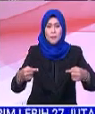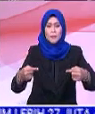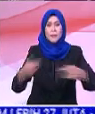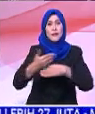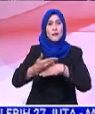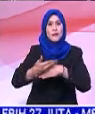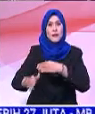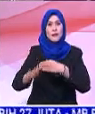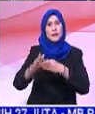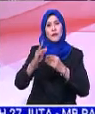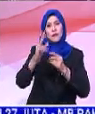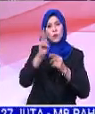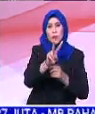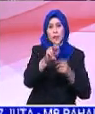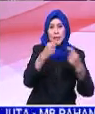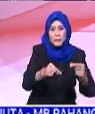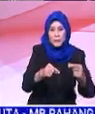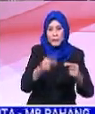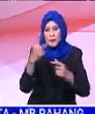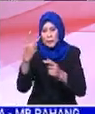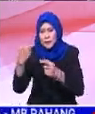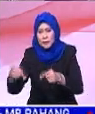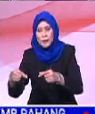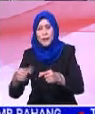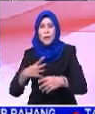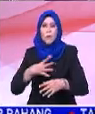lepas 23 gini